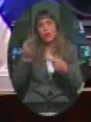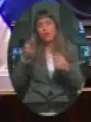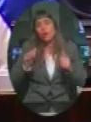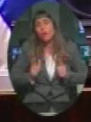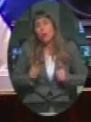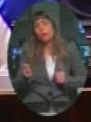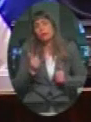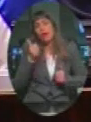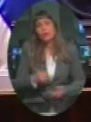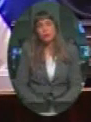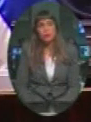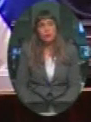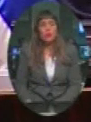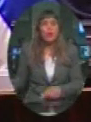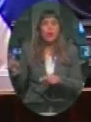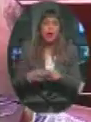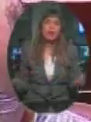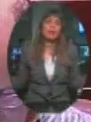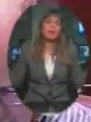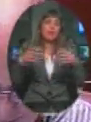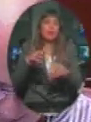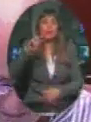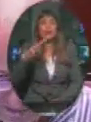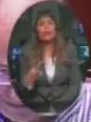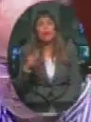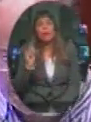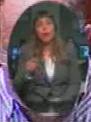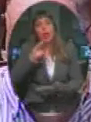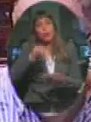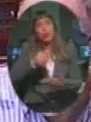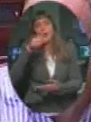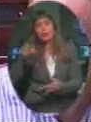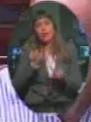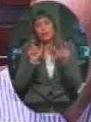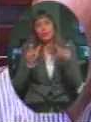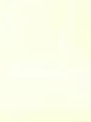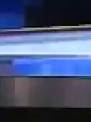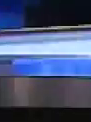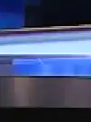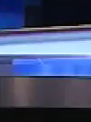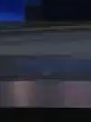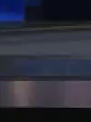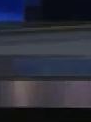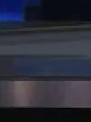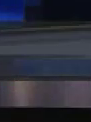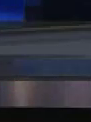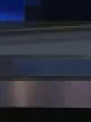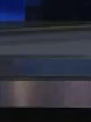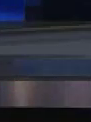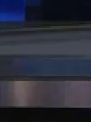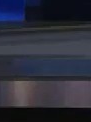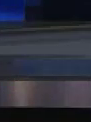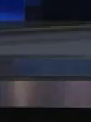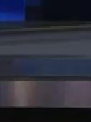בלבד, ואז תתכנס שוב המליאה לאשר את הסרת חסינותו של חבר הכנסת רטס. זה מה